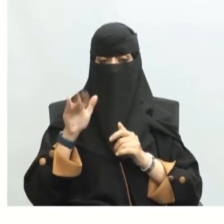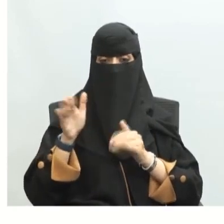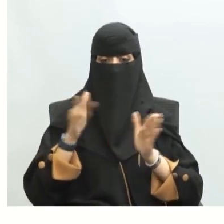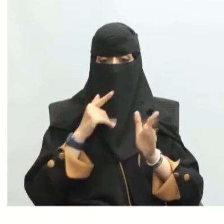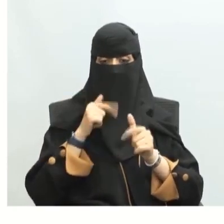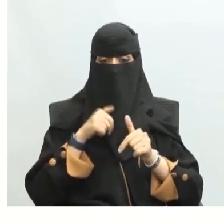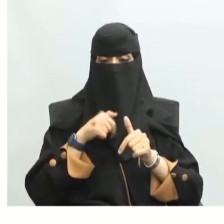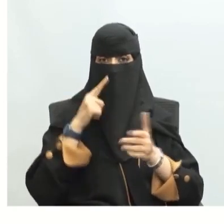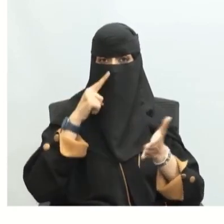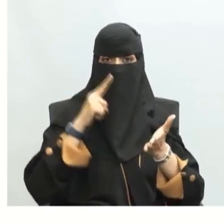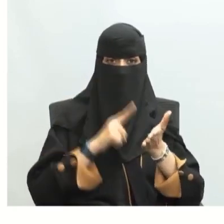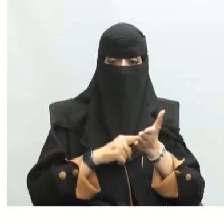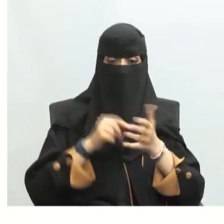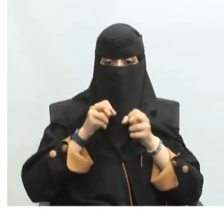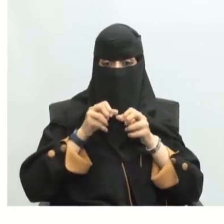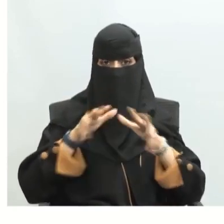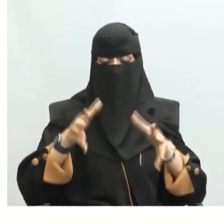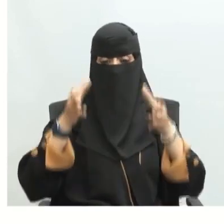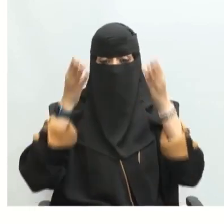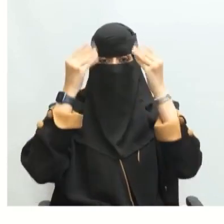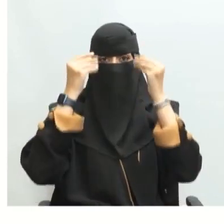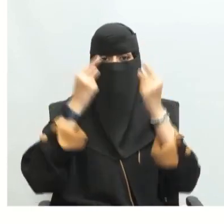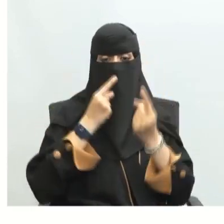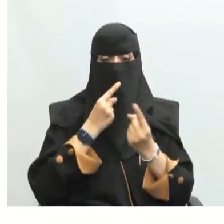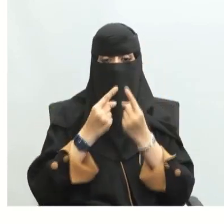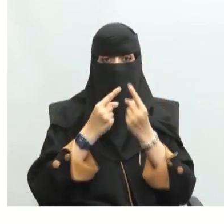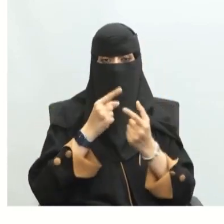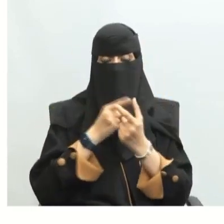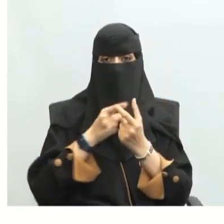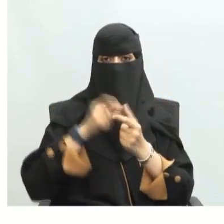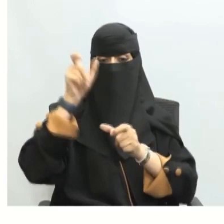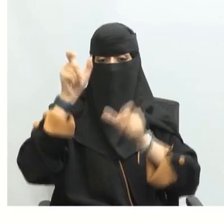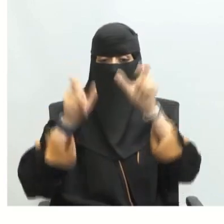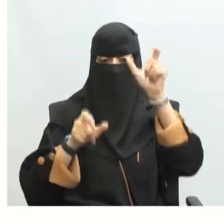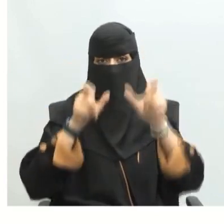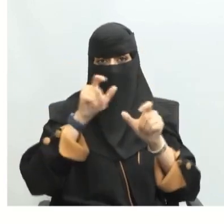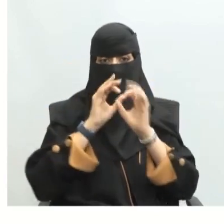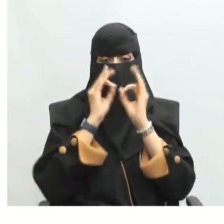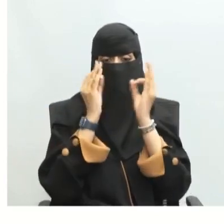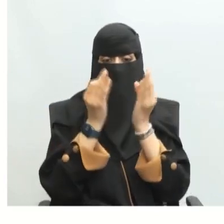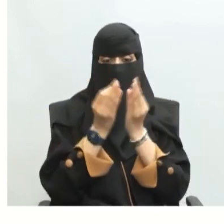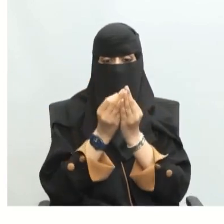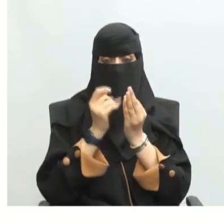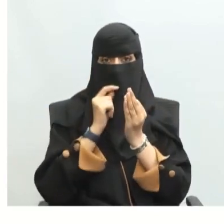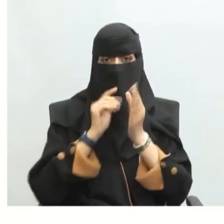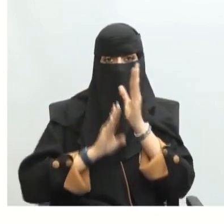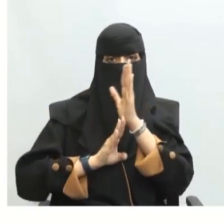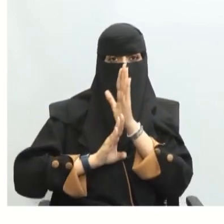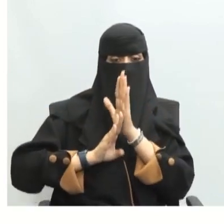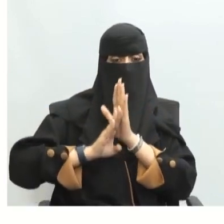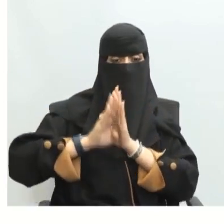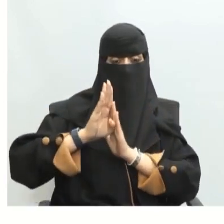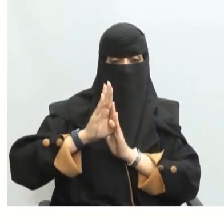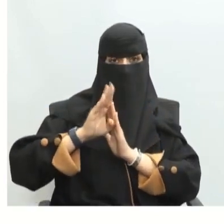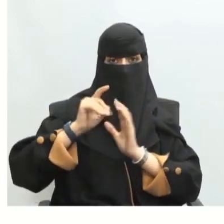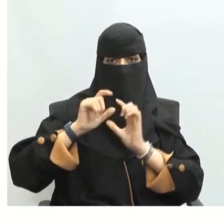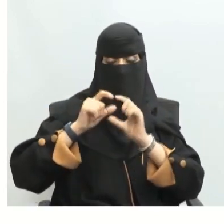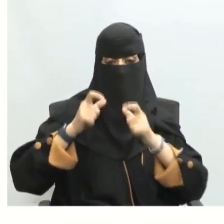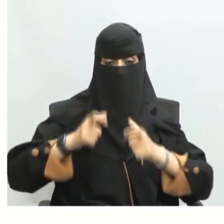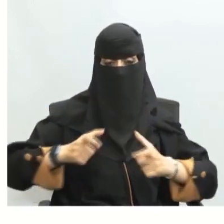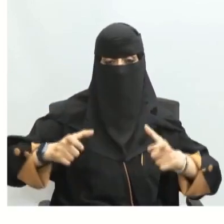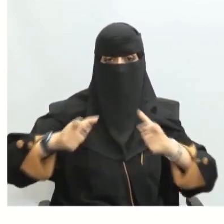رائعين انها نشر ثقافه الحوار بين افراد المجتمع ما سيؤدي الى